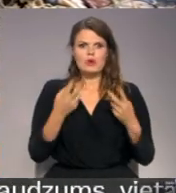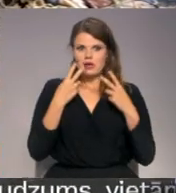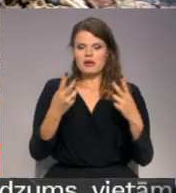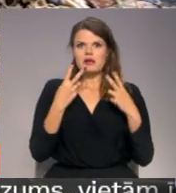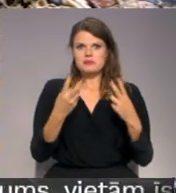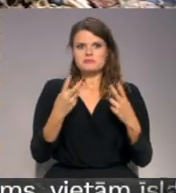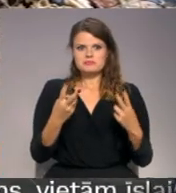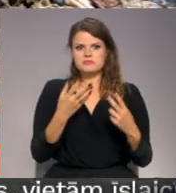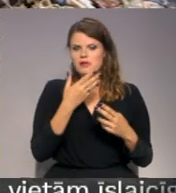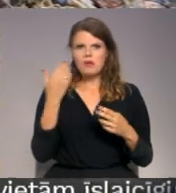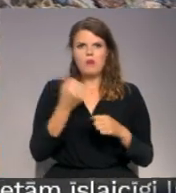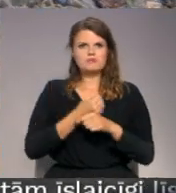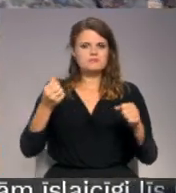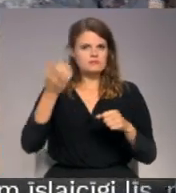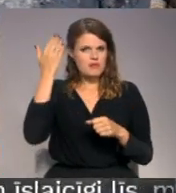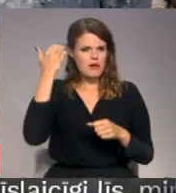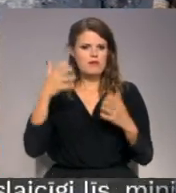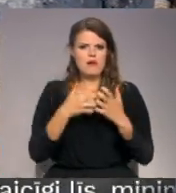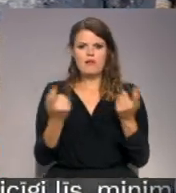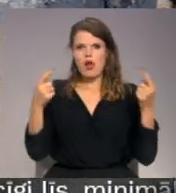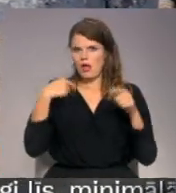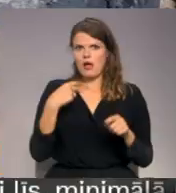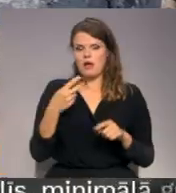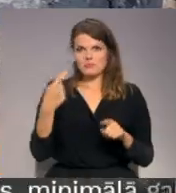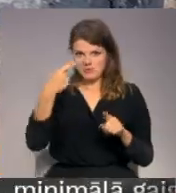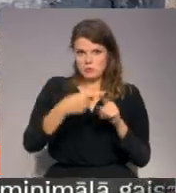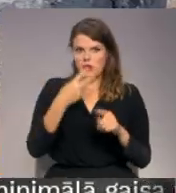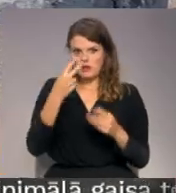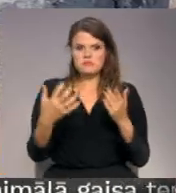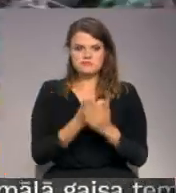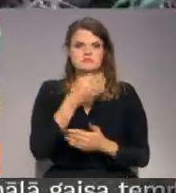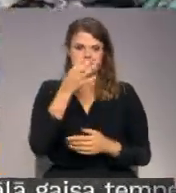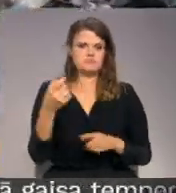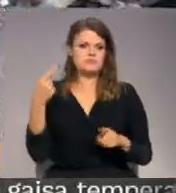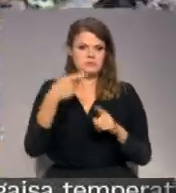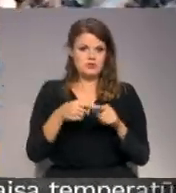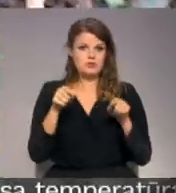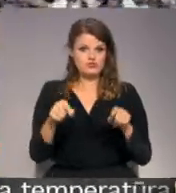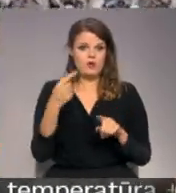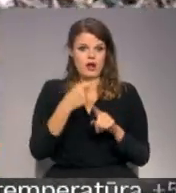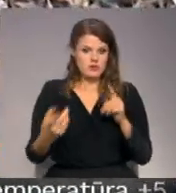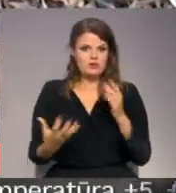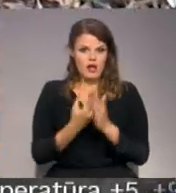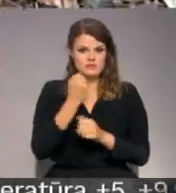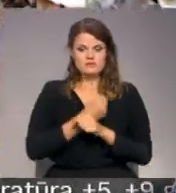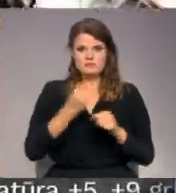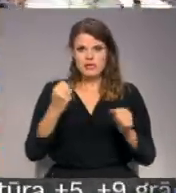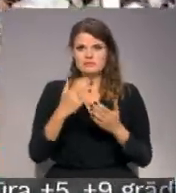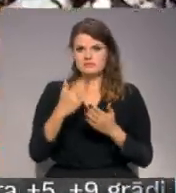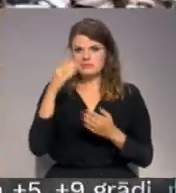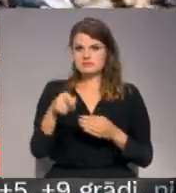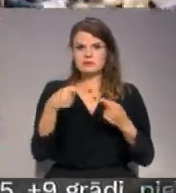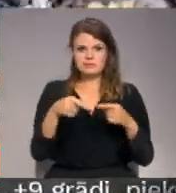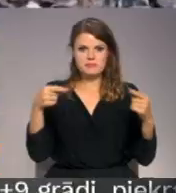ka nesprādzis vienkārši kara laika lādiņš. Pirmo reizi tāds atradums? Nu, pirmo reizi, jā. Šajā reizē atrasts sprādzienbīstams